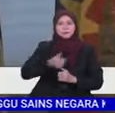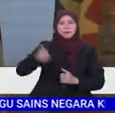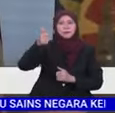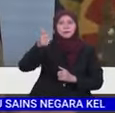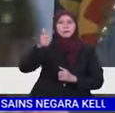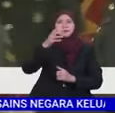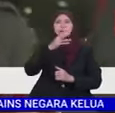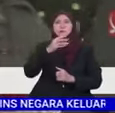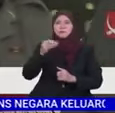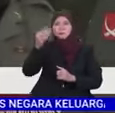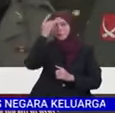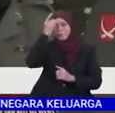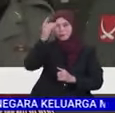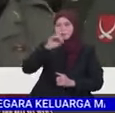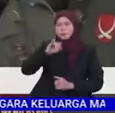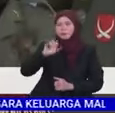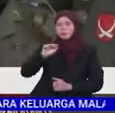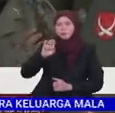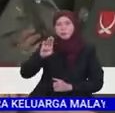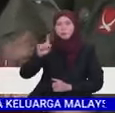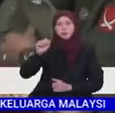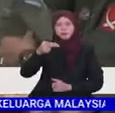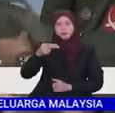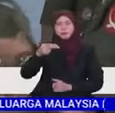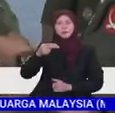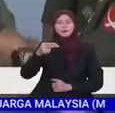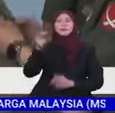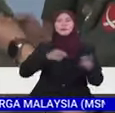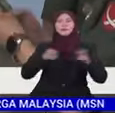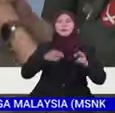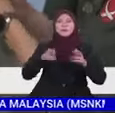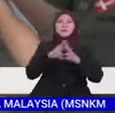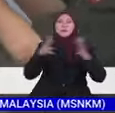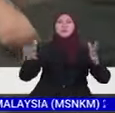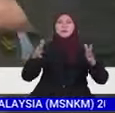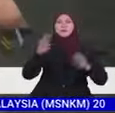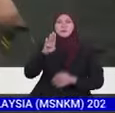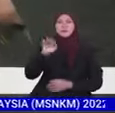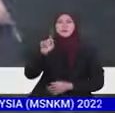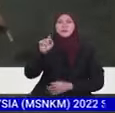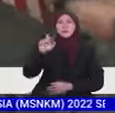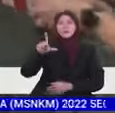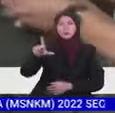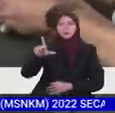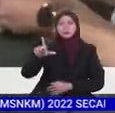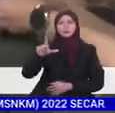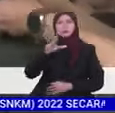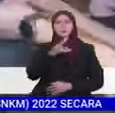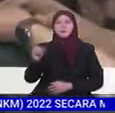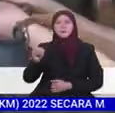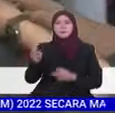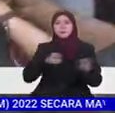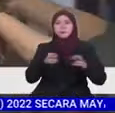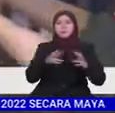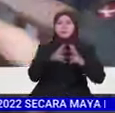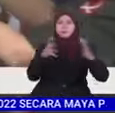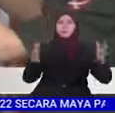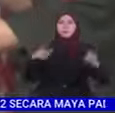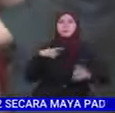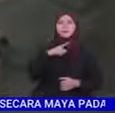tanah dan survei Datuk Abdullah julaihi pengurus besar tabung baitulmal dotu Abang Muhammad syibli Abang Muhammad nazili dan pengurus besar